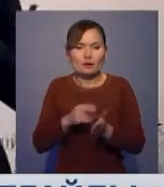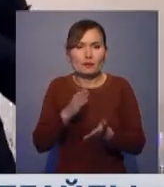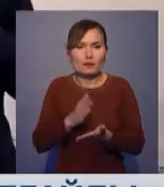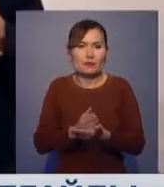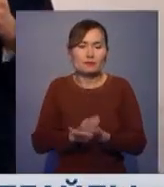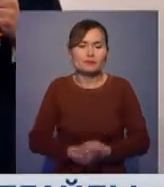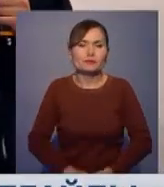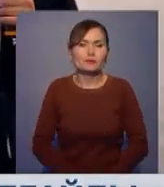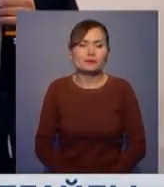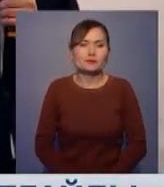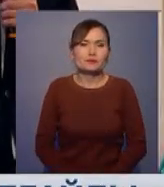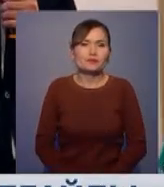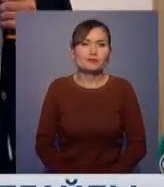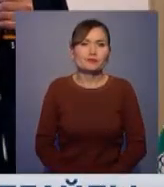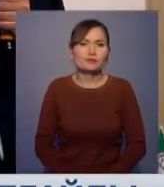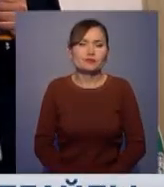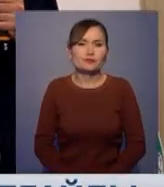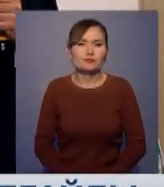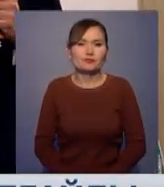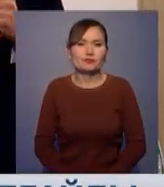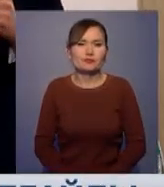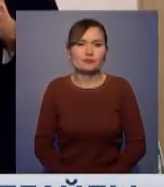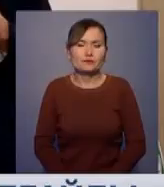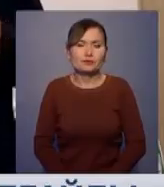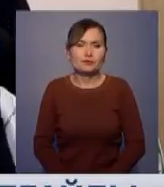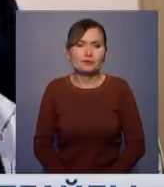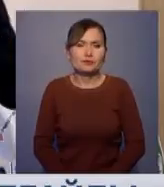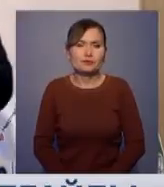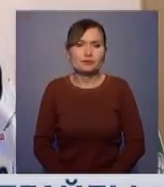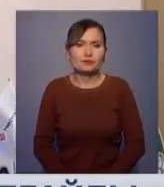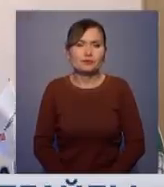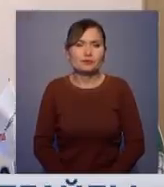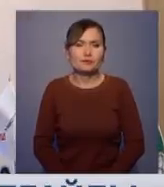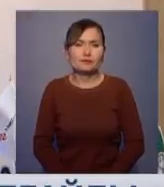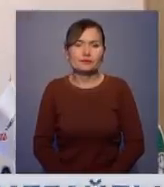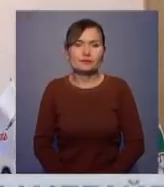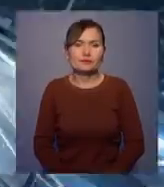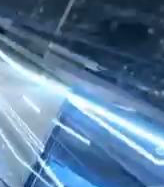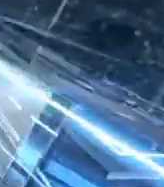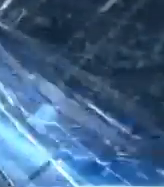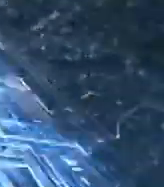Аида Қыдырбай, Михаил Мищенко, хабар 24, Украинадан.